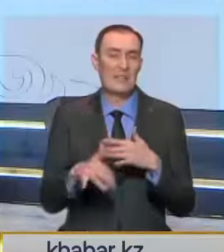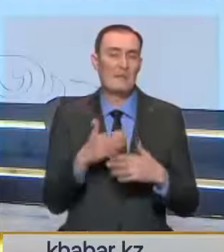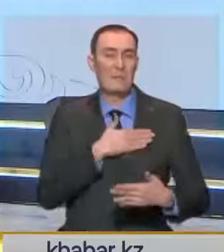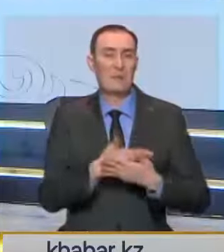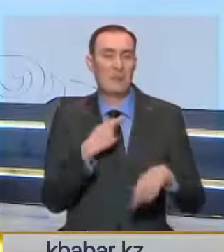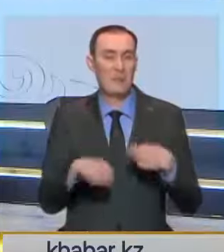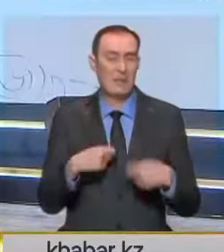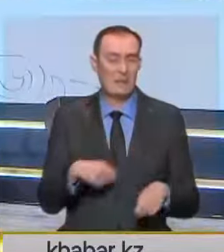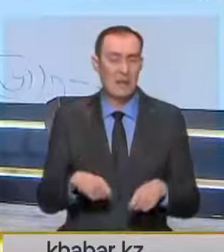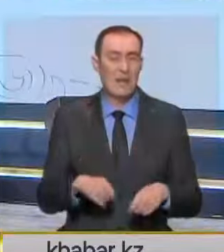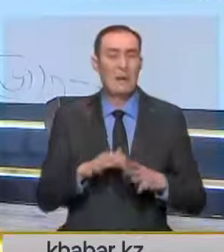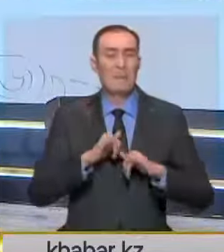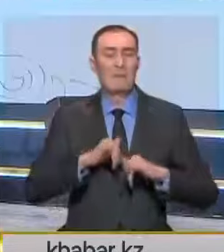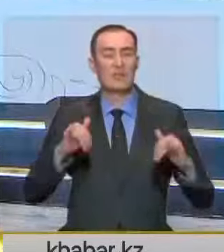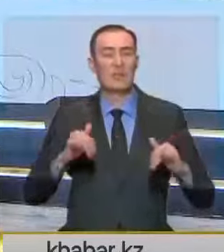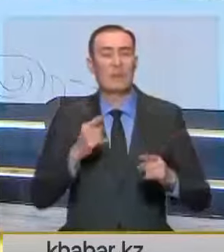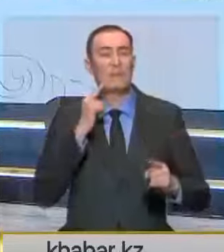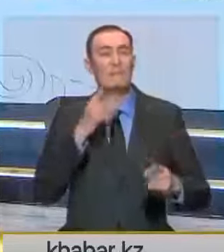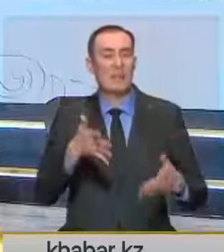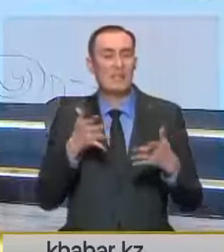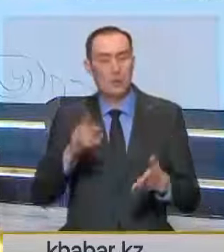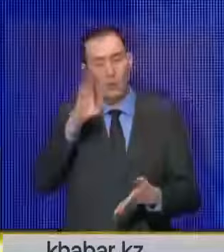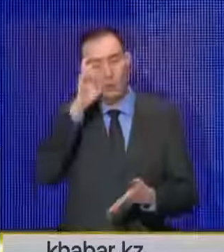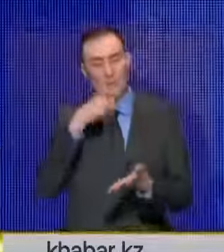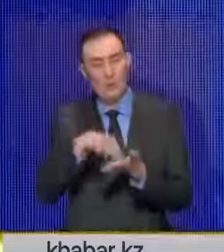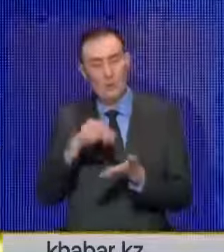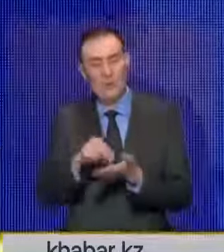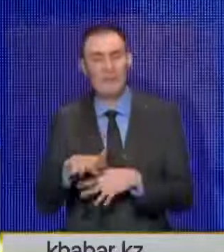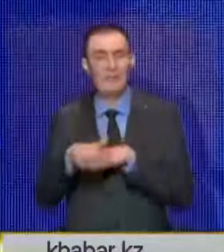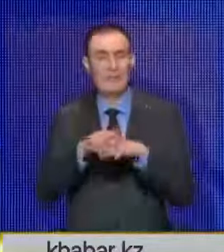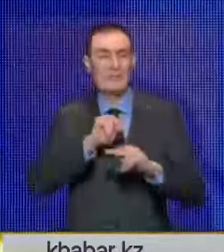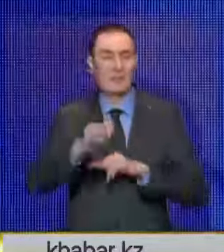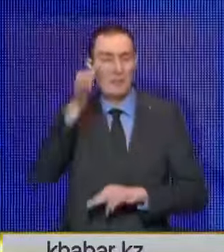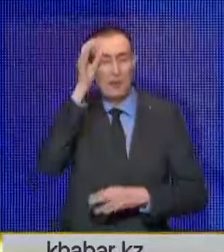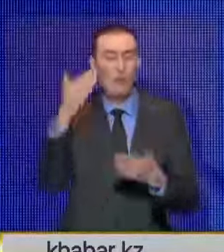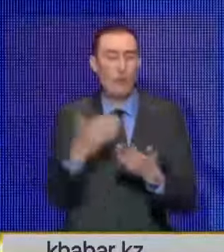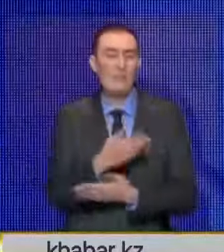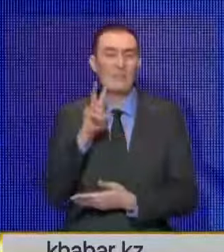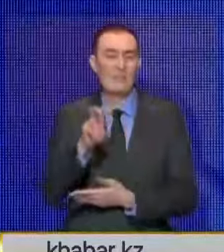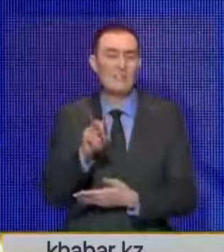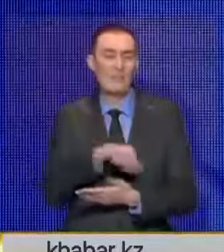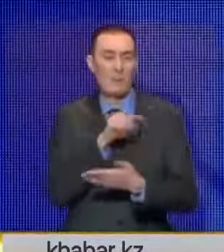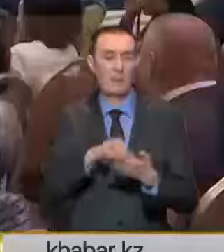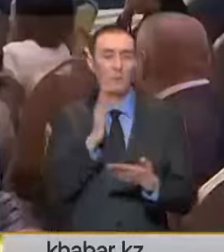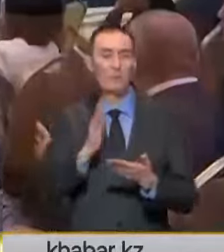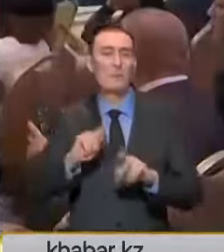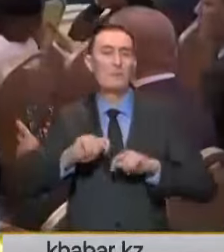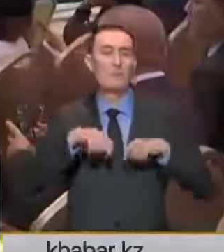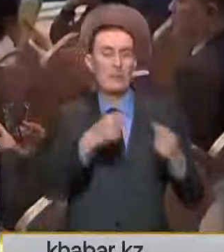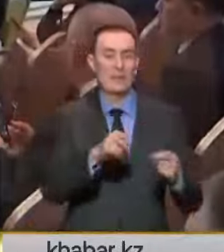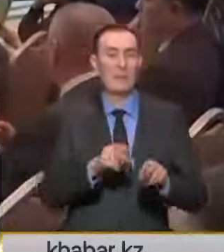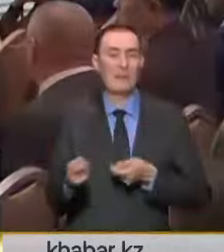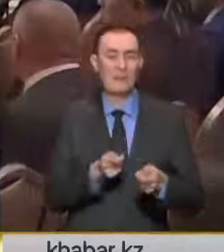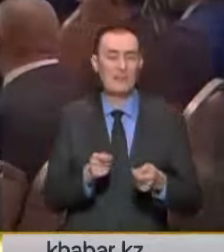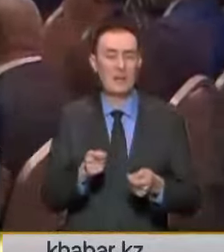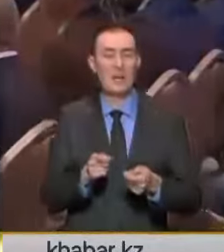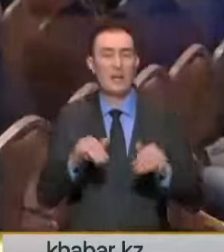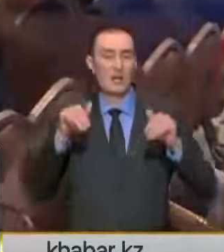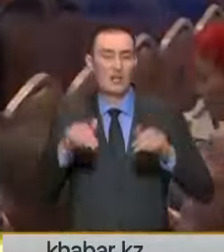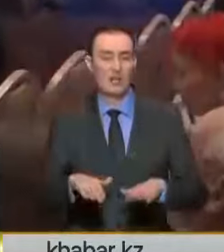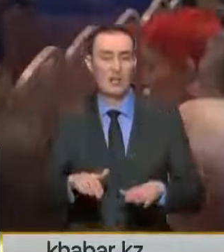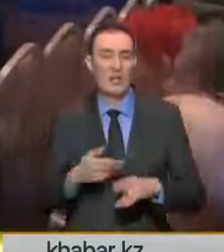предпринимательства, повышение прозрачности в госзакупках, инвестиции в образование. Больше 200 новых проблемных вопросов будут переданы в правительство для поиска решений.